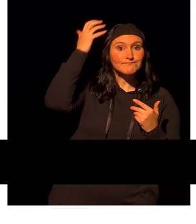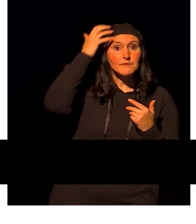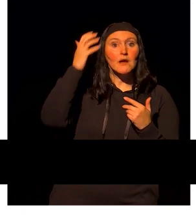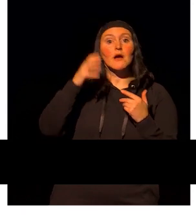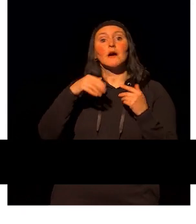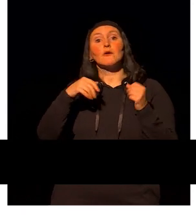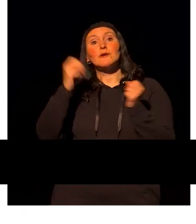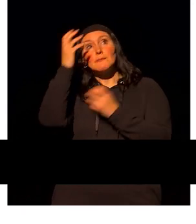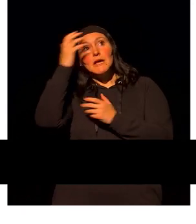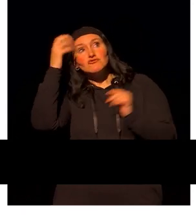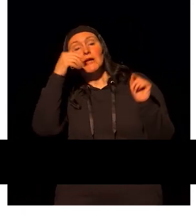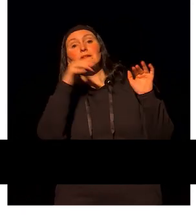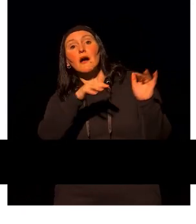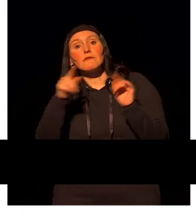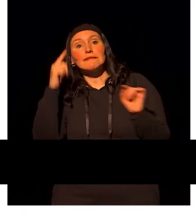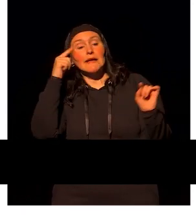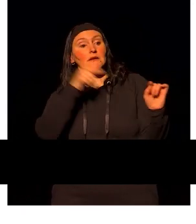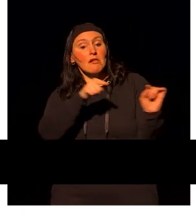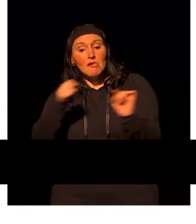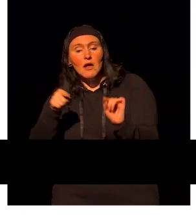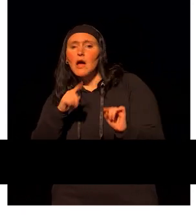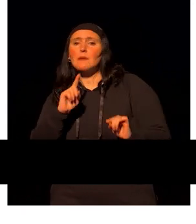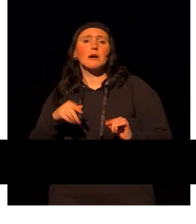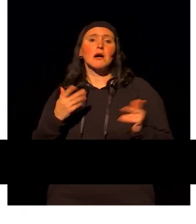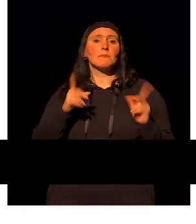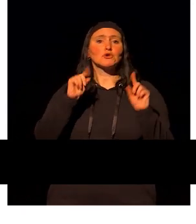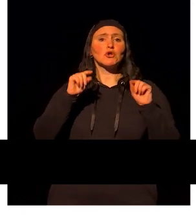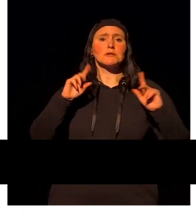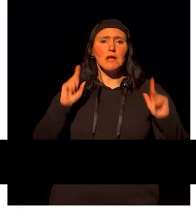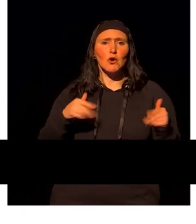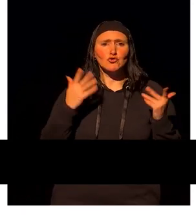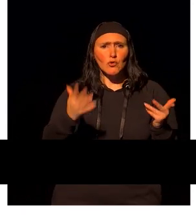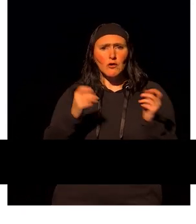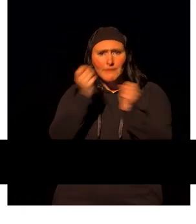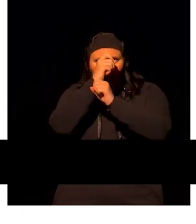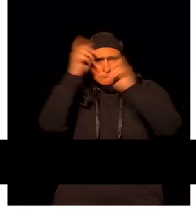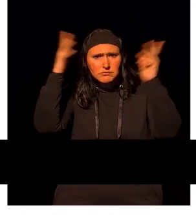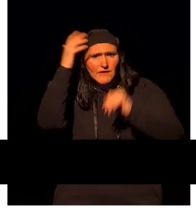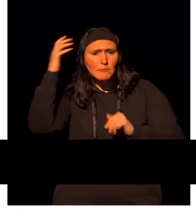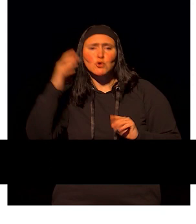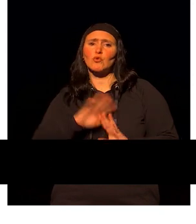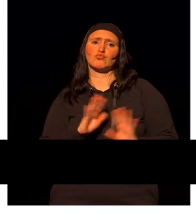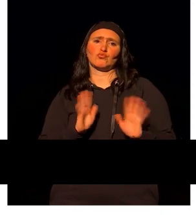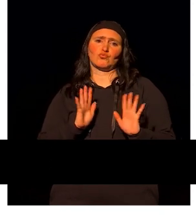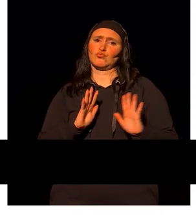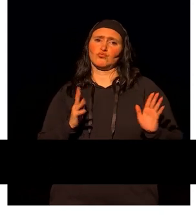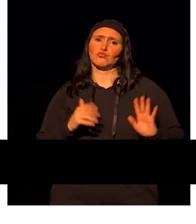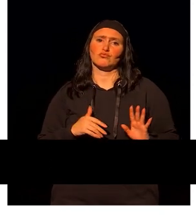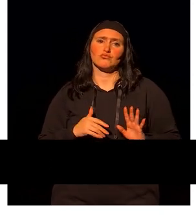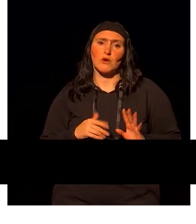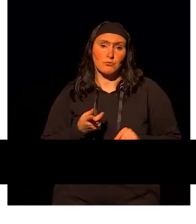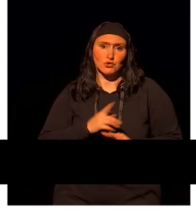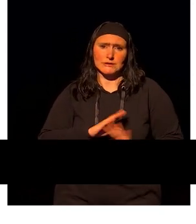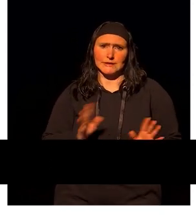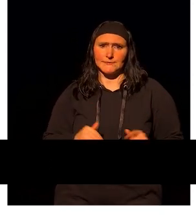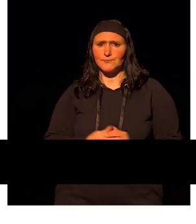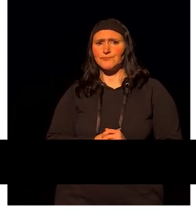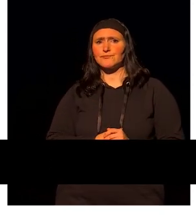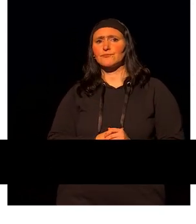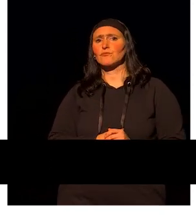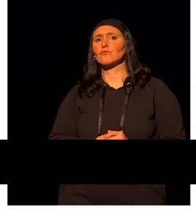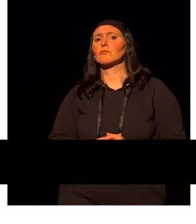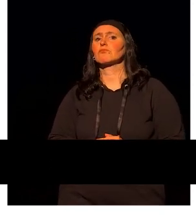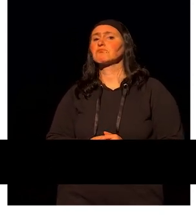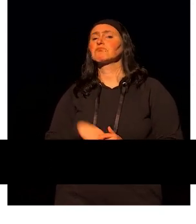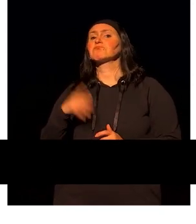gehört ja mit dazu, um Benedict Anderson besser verstehen zu können. Also ja, auf jeden Fall. Thomas, siehst du das auch so?